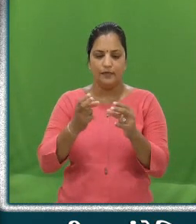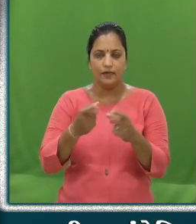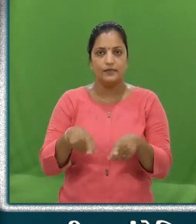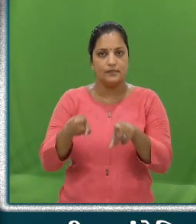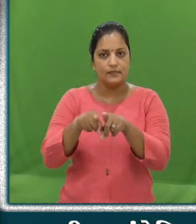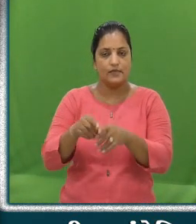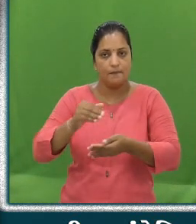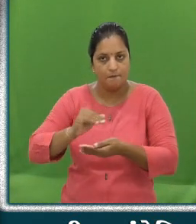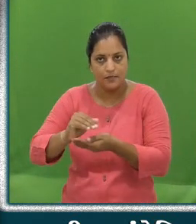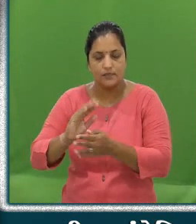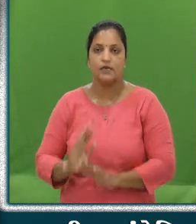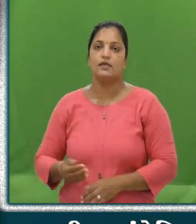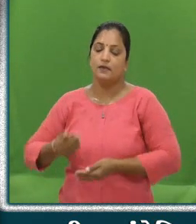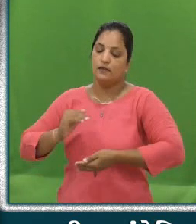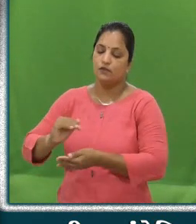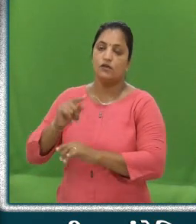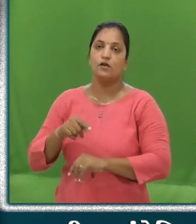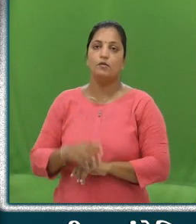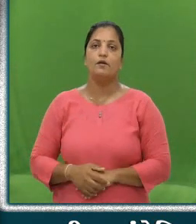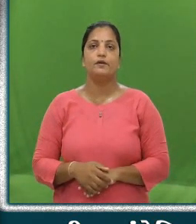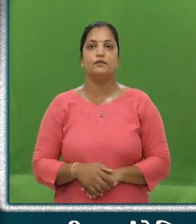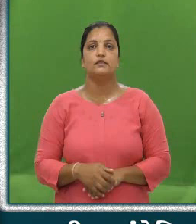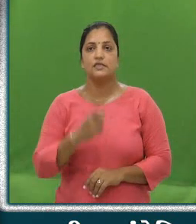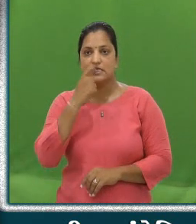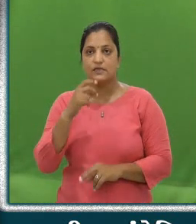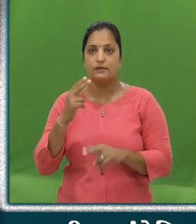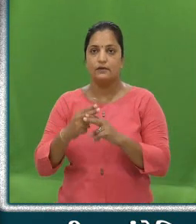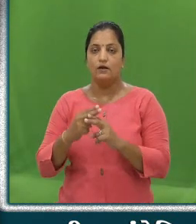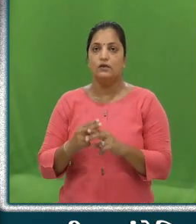છે એટલે ઈંડું જ્યારે તે મૂકતા હોય છે ત્યારે